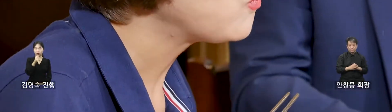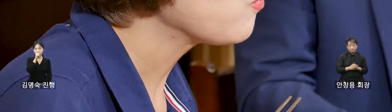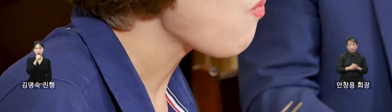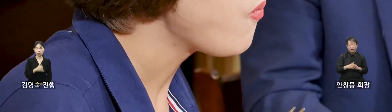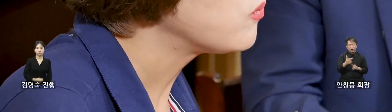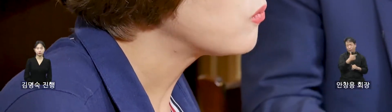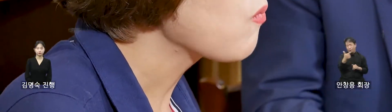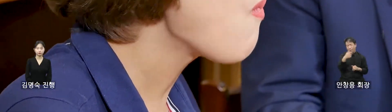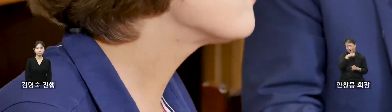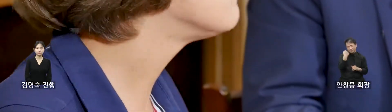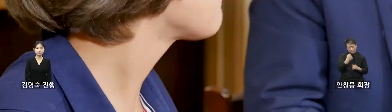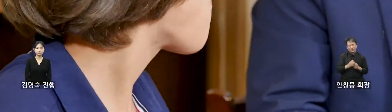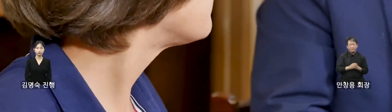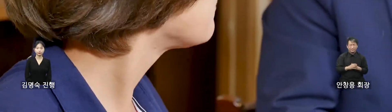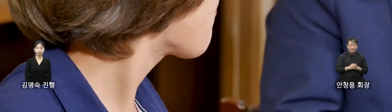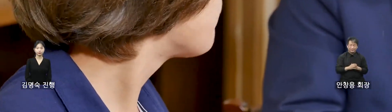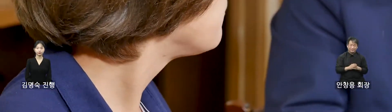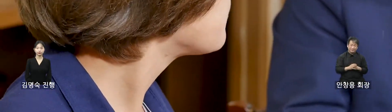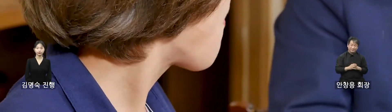너무 맛있어요.